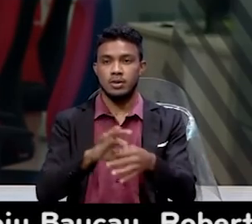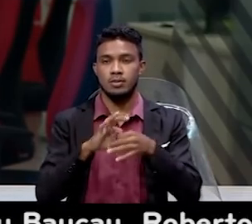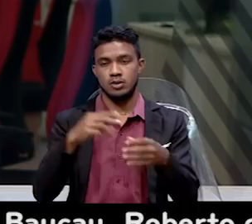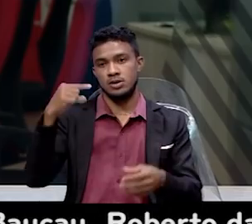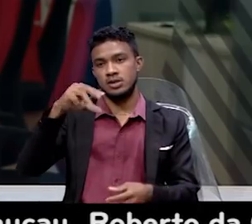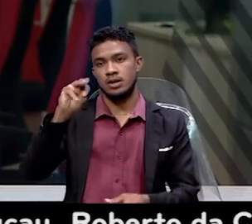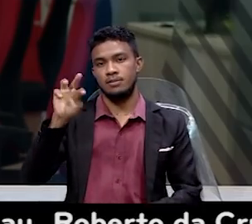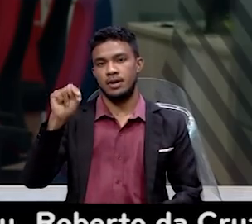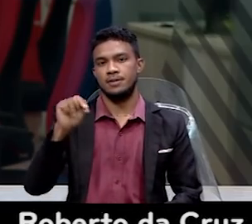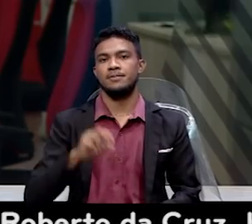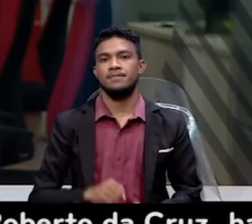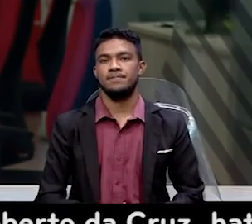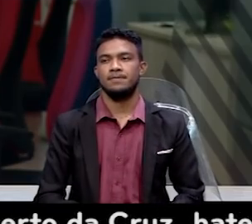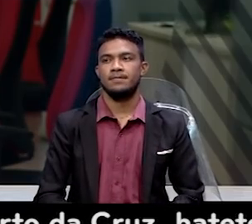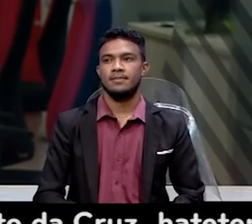GMN.